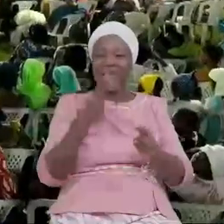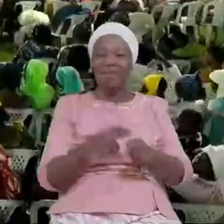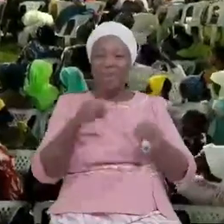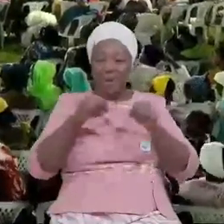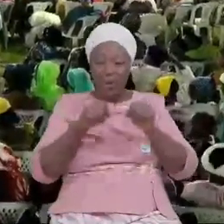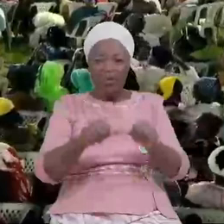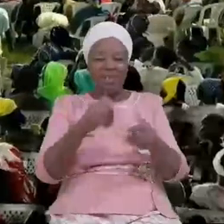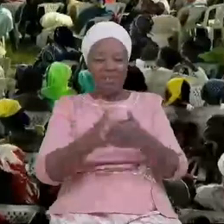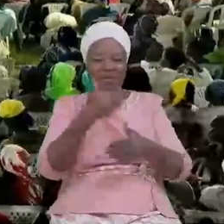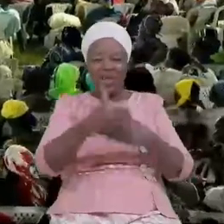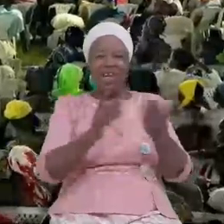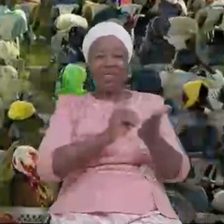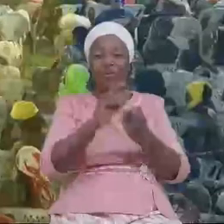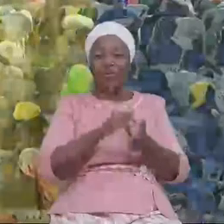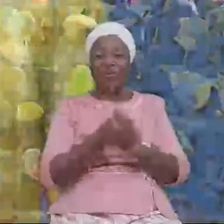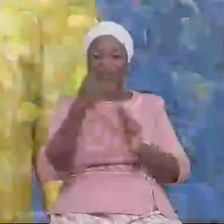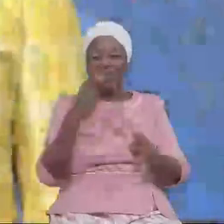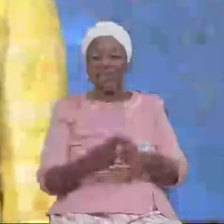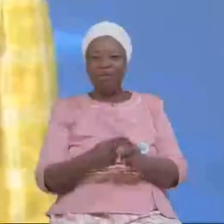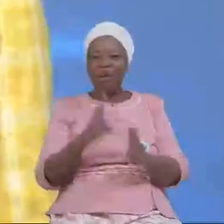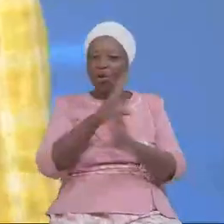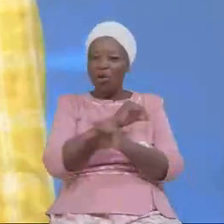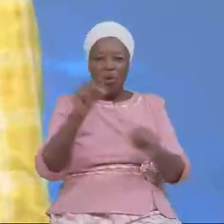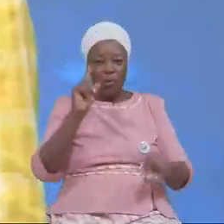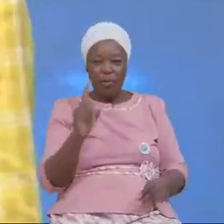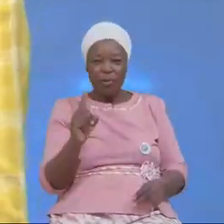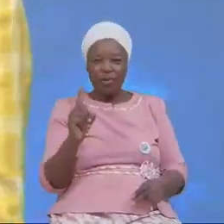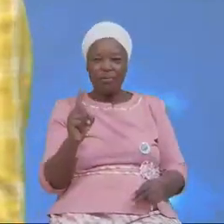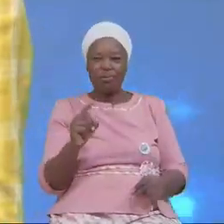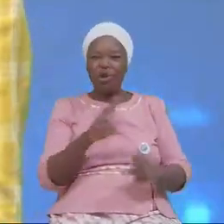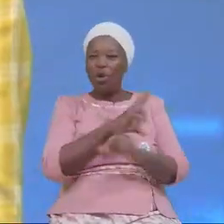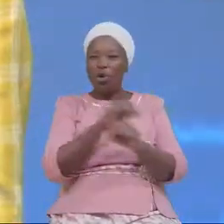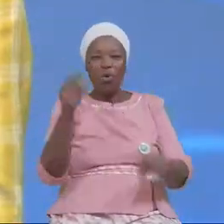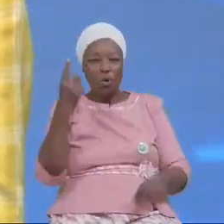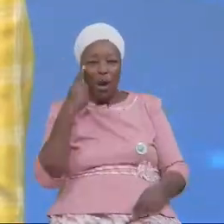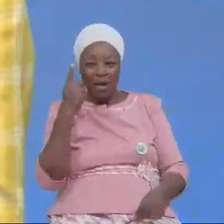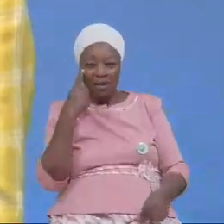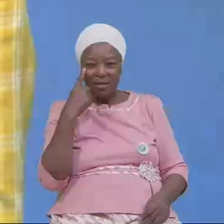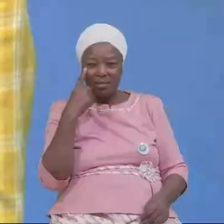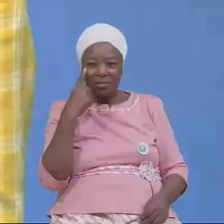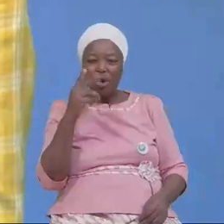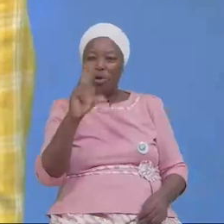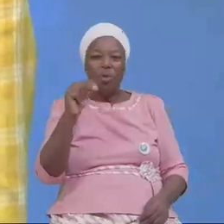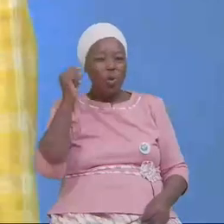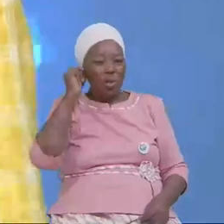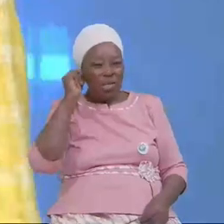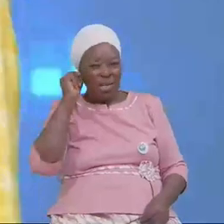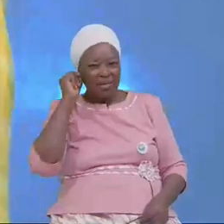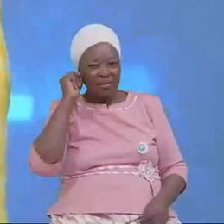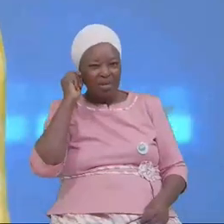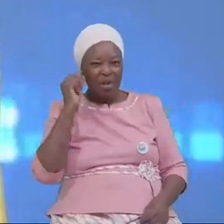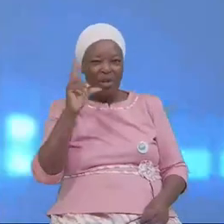semaine prochaine. Personne, aucun œil, aucune oreille,